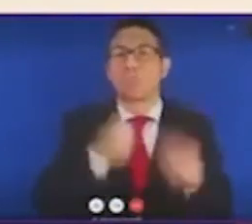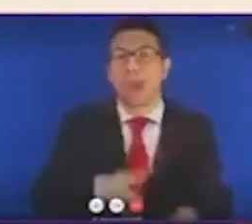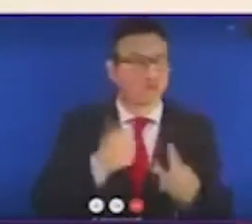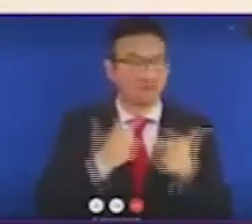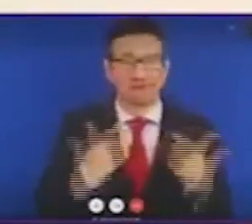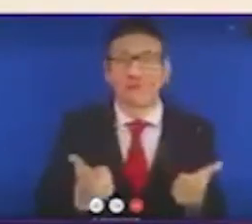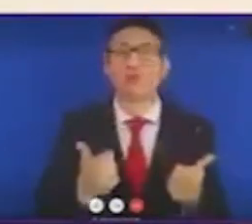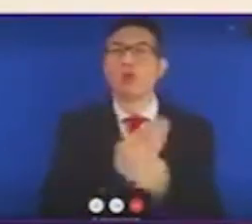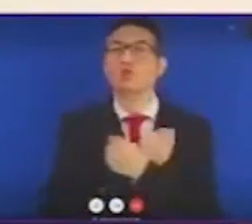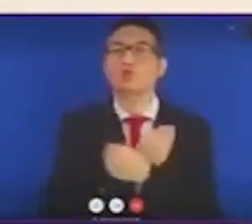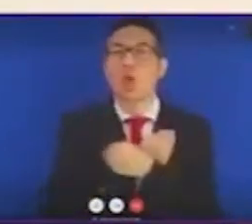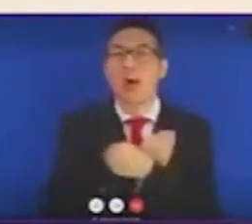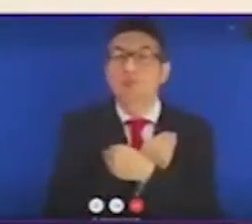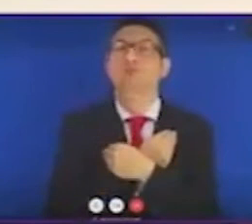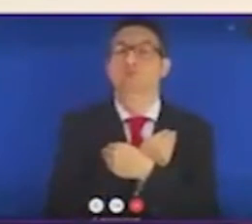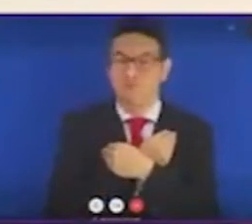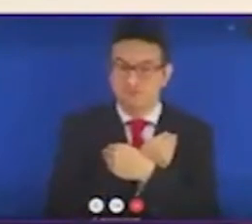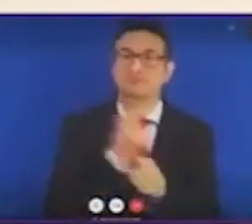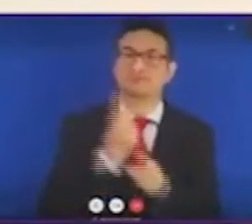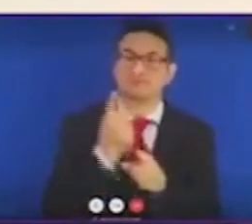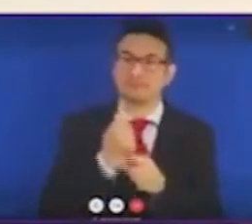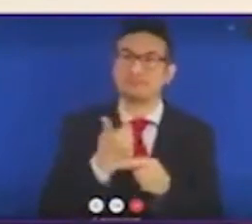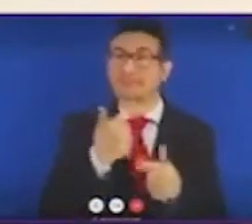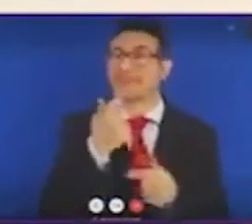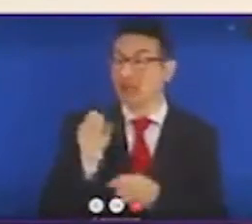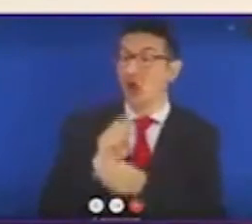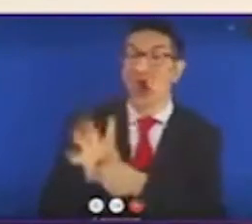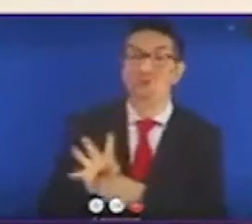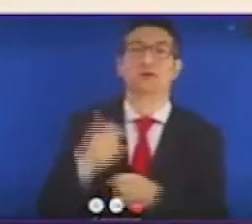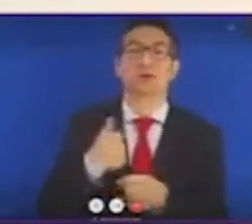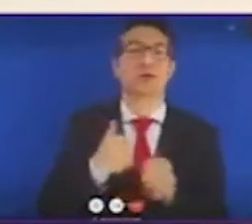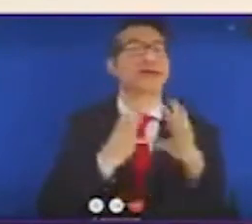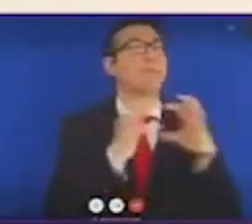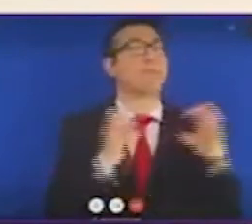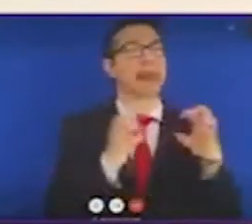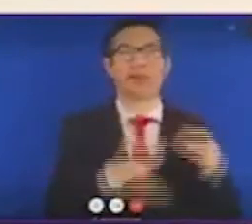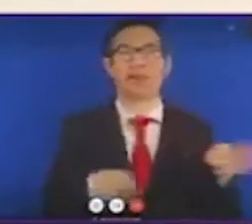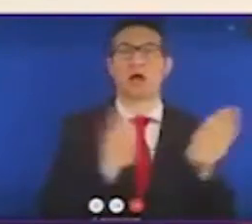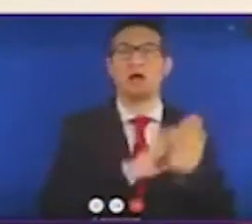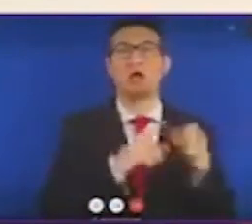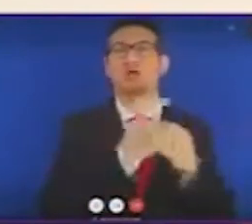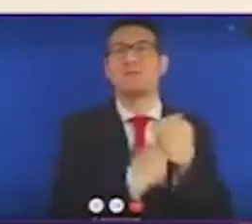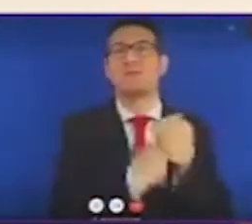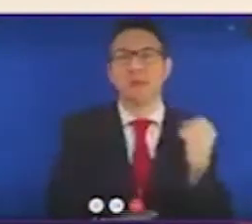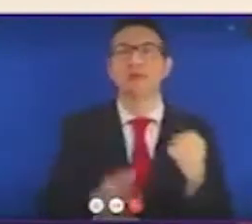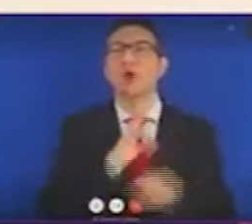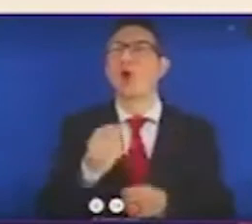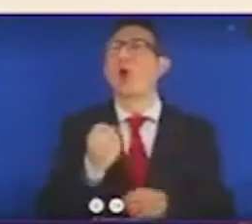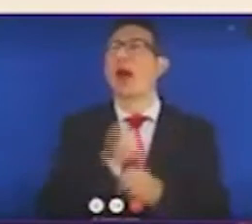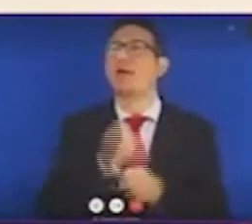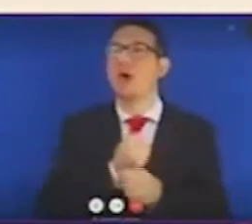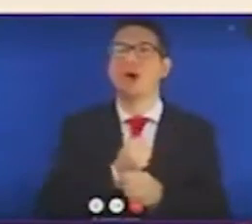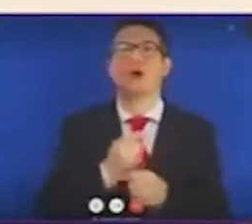a causa del peso vita perso all impresa il lavoro non deve rimanere solo e poi ovviamente